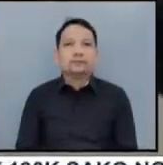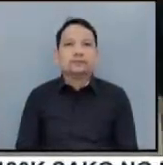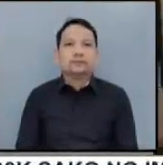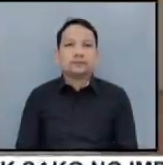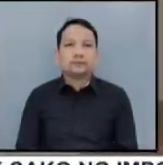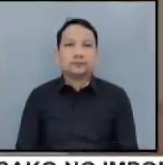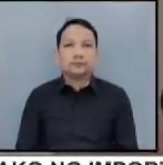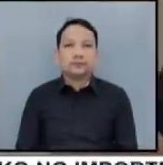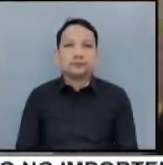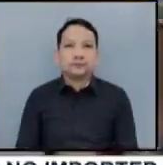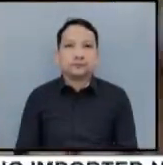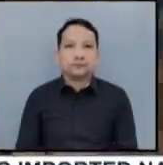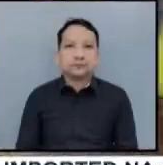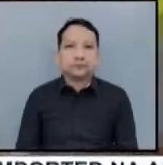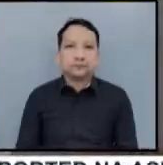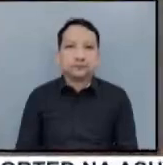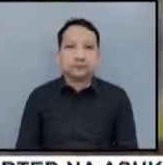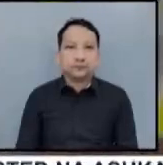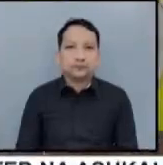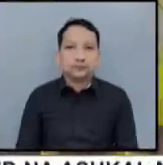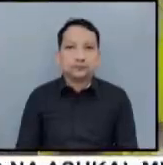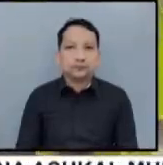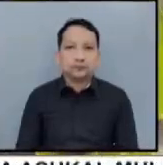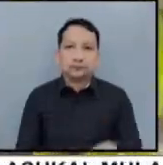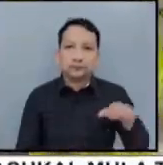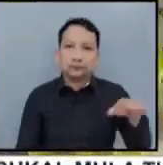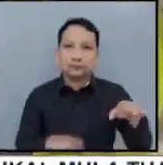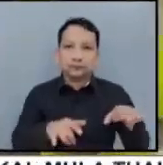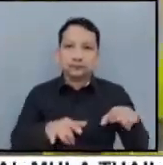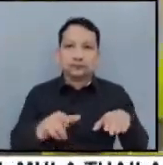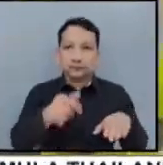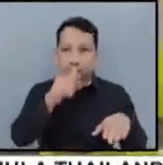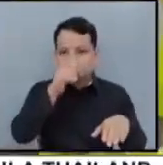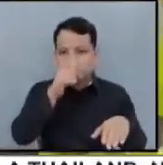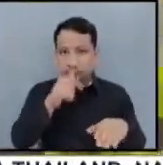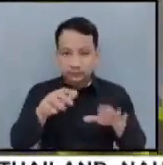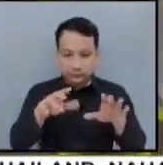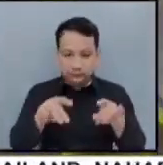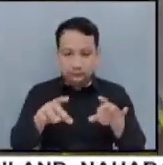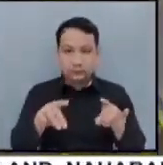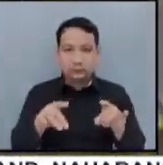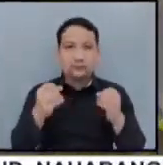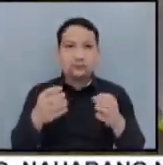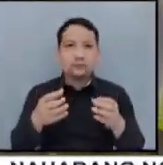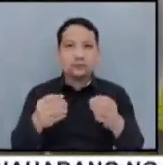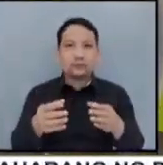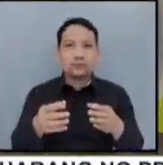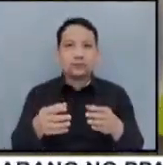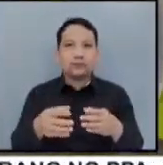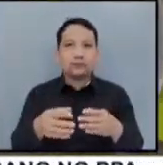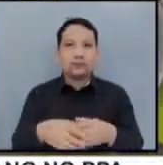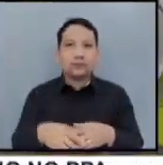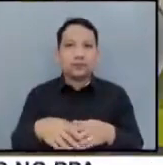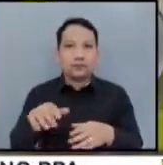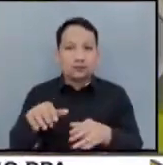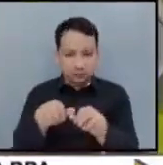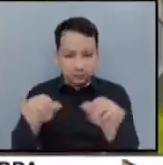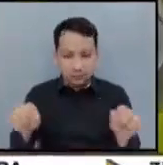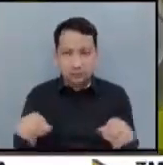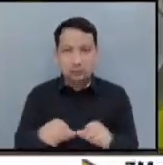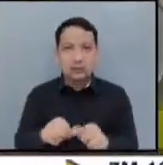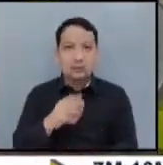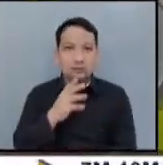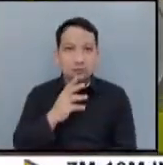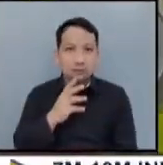is about 200 meters. At saka maputik yan, maraming deep areas, may mga tubig pa.